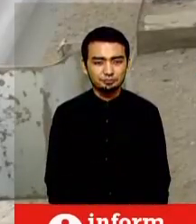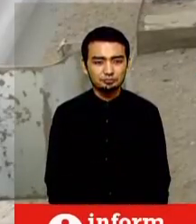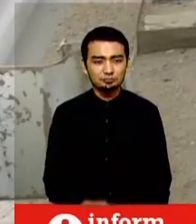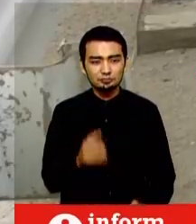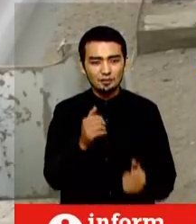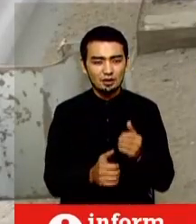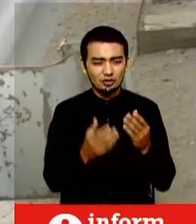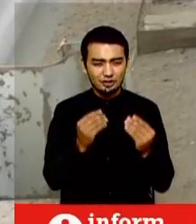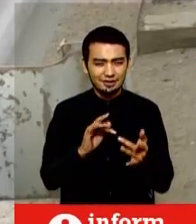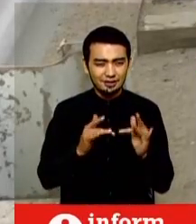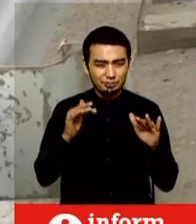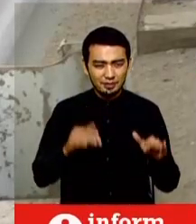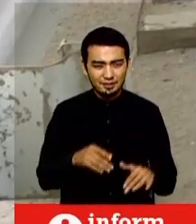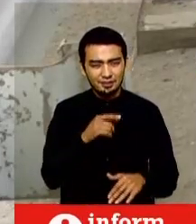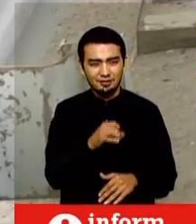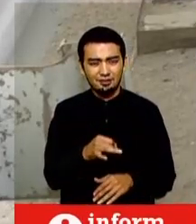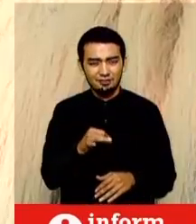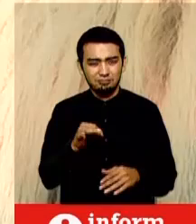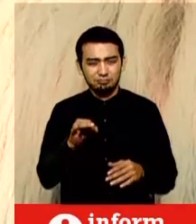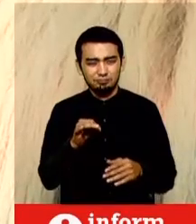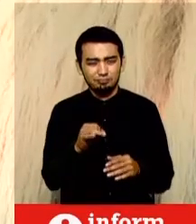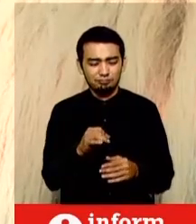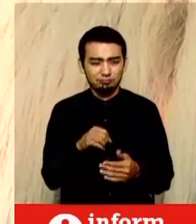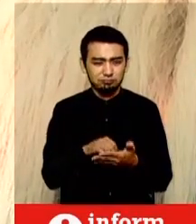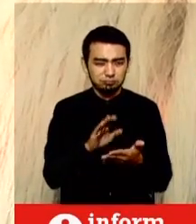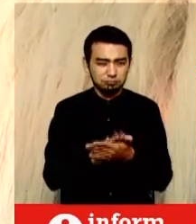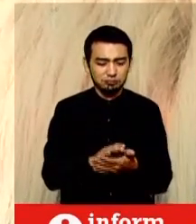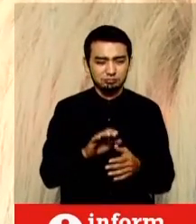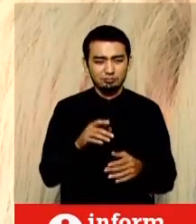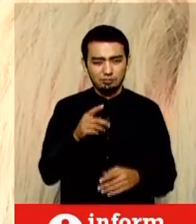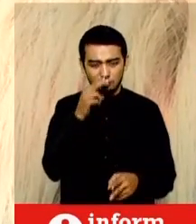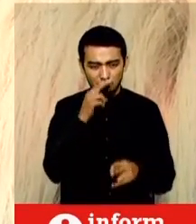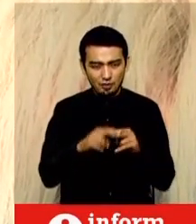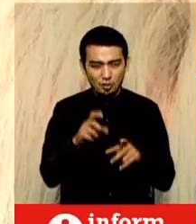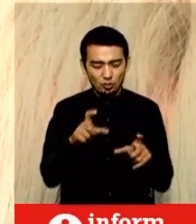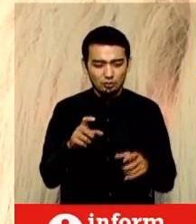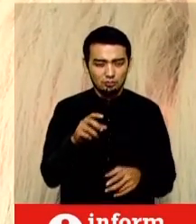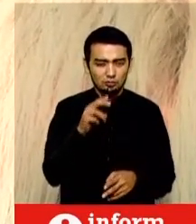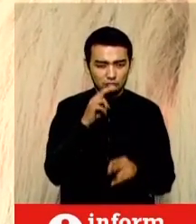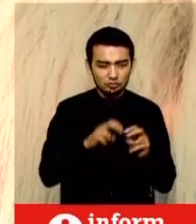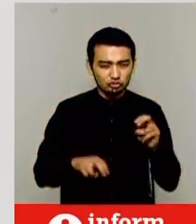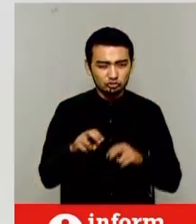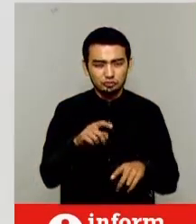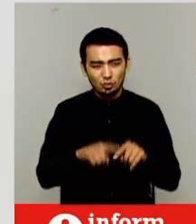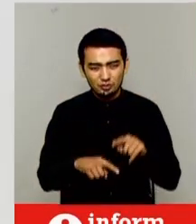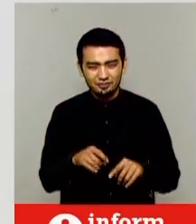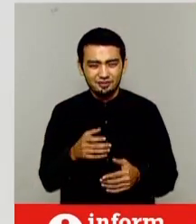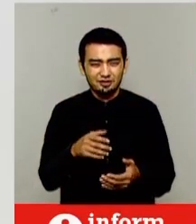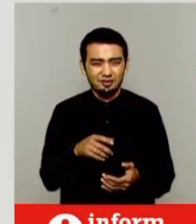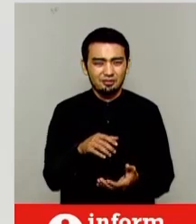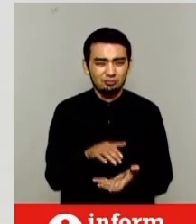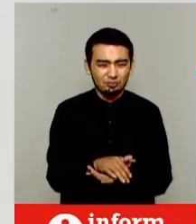Каждый день в социальных сетях, на новостных лентах и ТВ появляются сводки о пропавших без вести. Родственники ищут близких, и такие